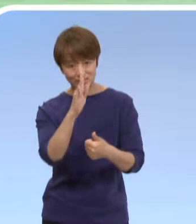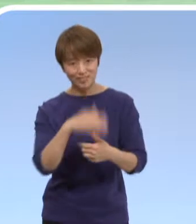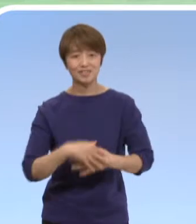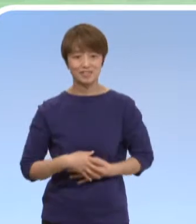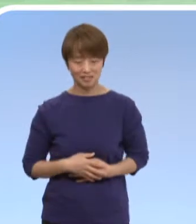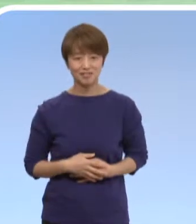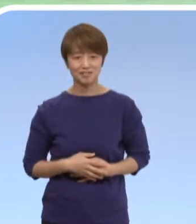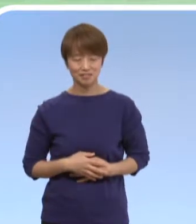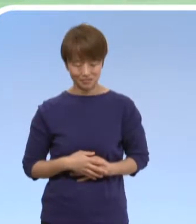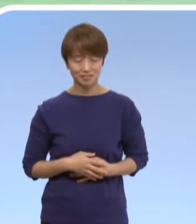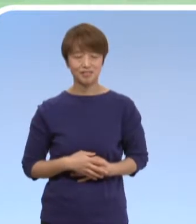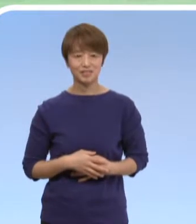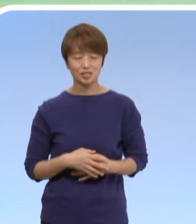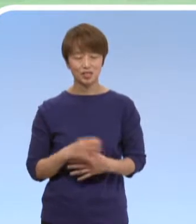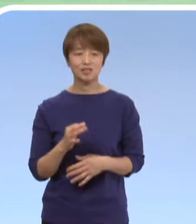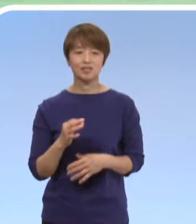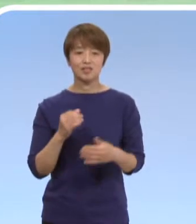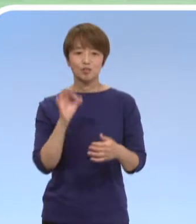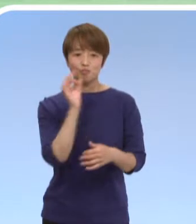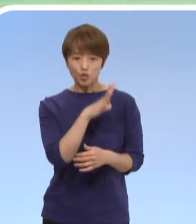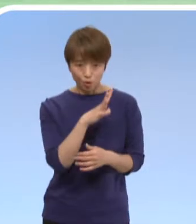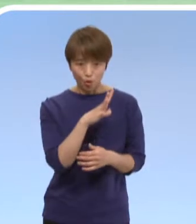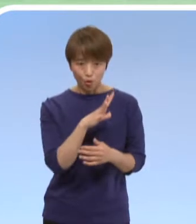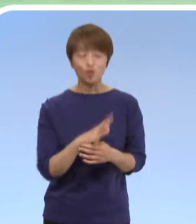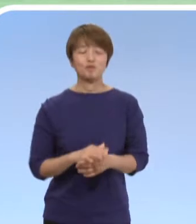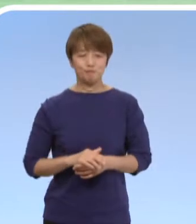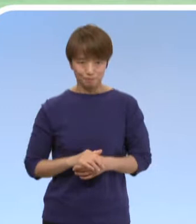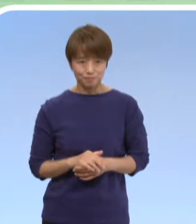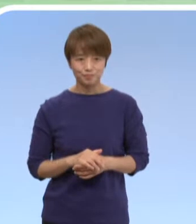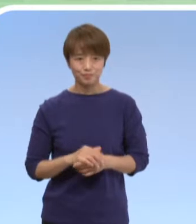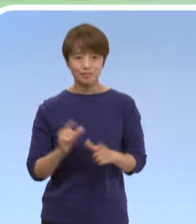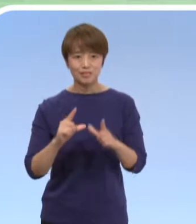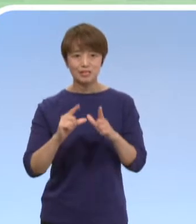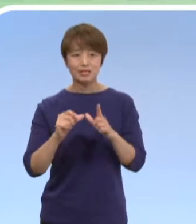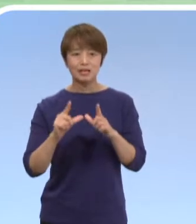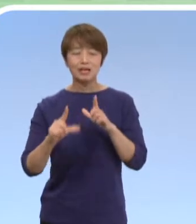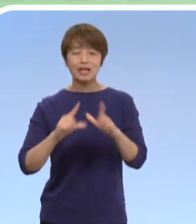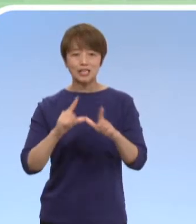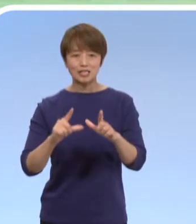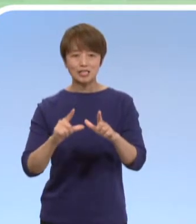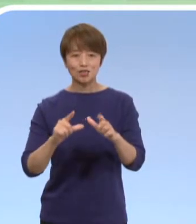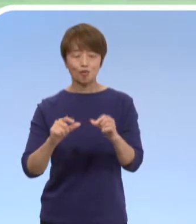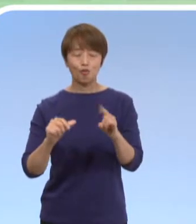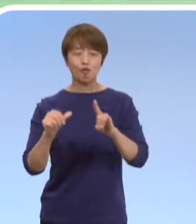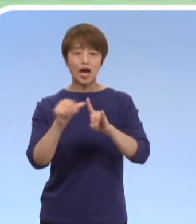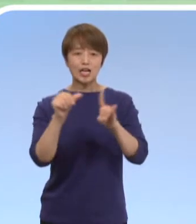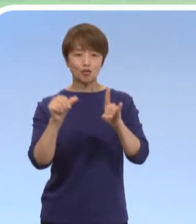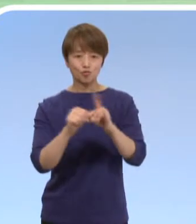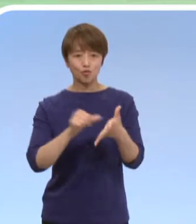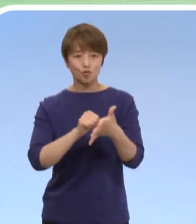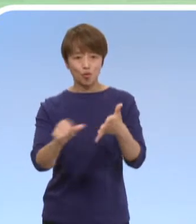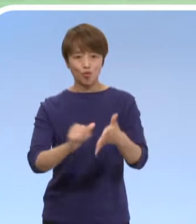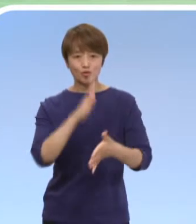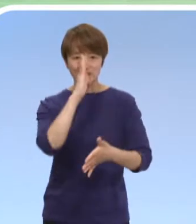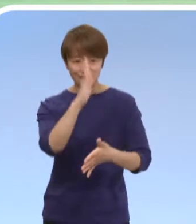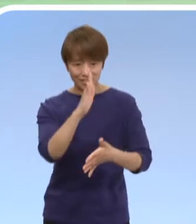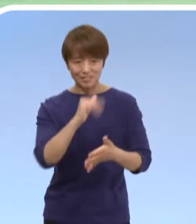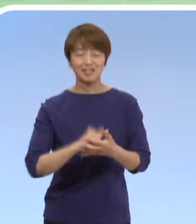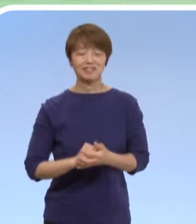。相談は無料。相談受付用 LINE 公式アカウントを友達登録する